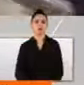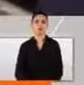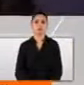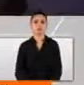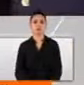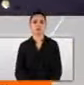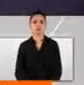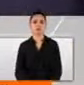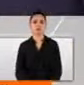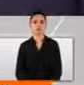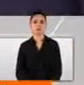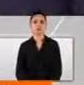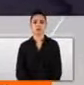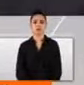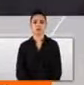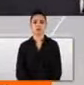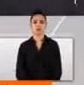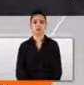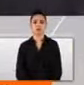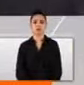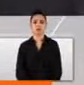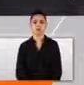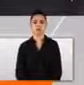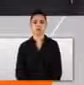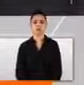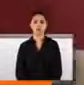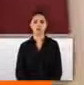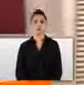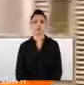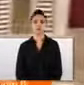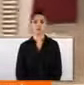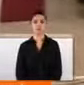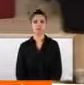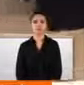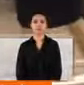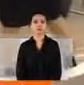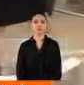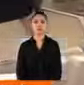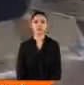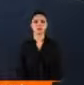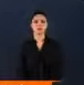hiç diyor musun niye burada duruyorsun? Biz diyoruz. FETÖ'cüler oturttu ve oradan gitmiyor.